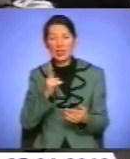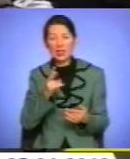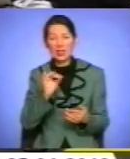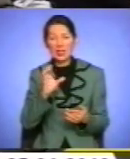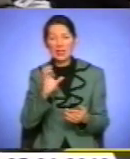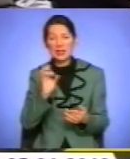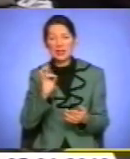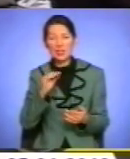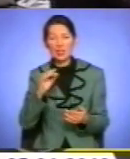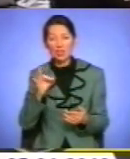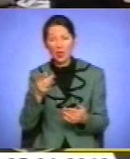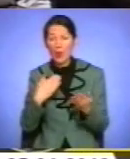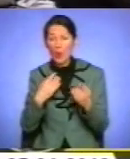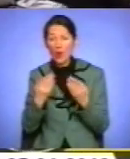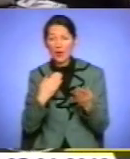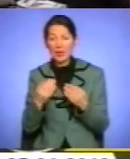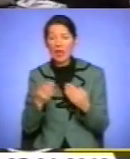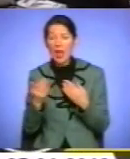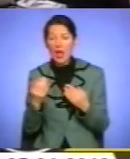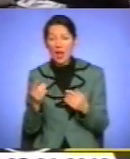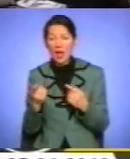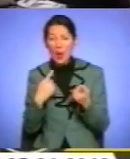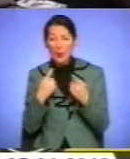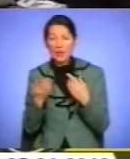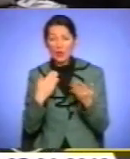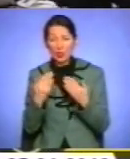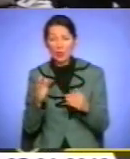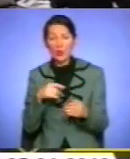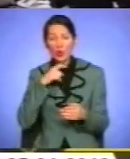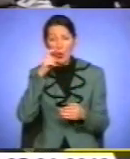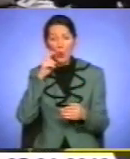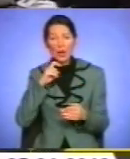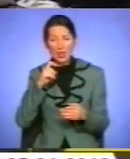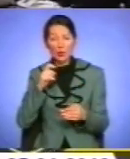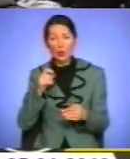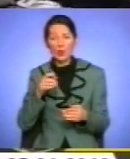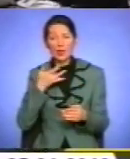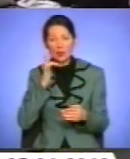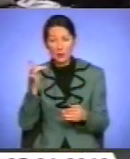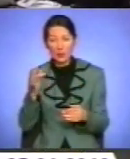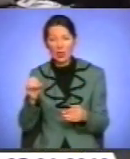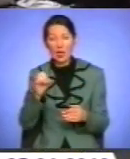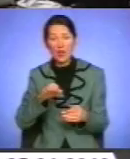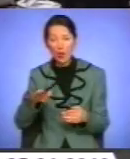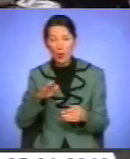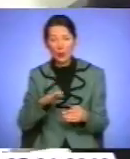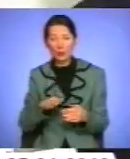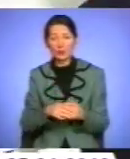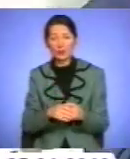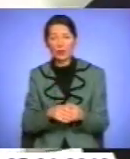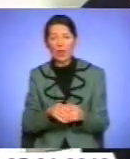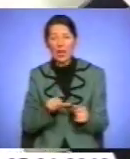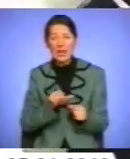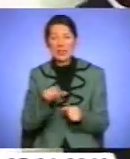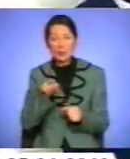Ми б говорили відносини між Україною та Сполученими Штатами, між Україною та Європою. Вийшов дуже позитивний та далекоглядний порядок денний. Крім